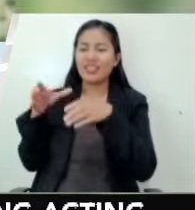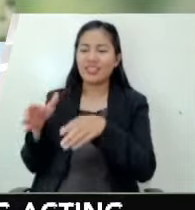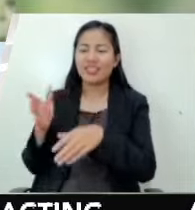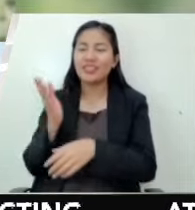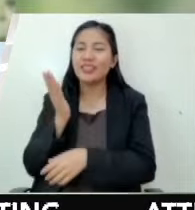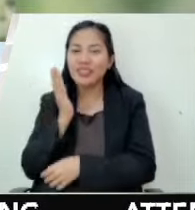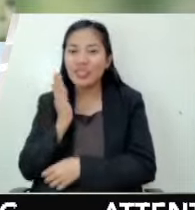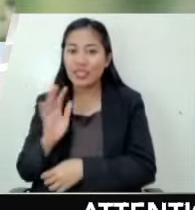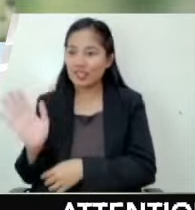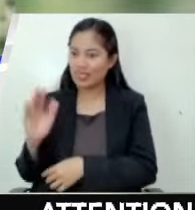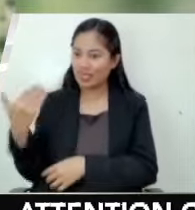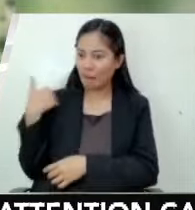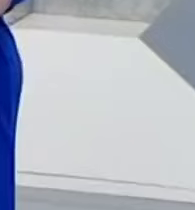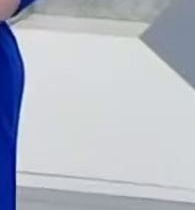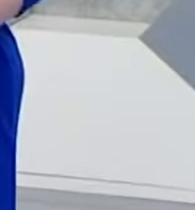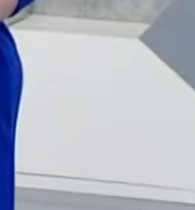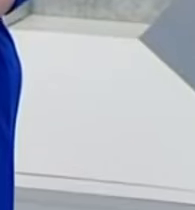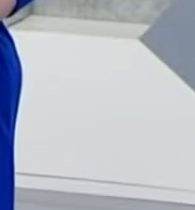sinasabi.